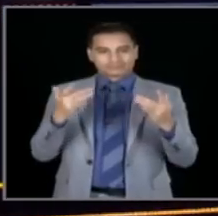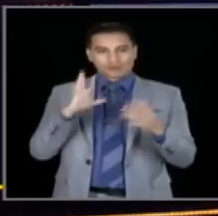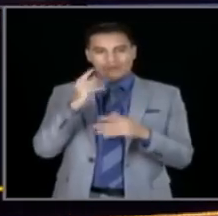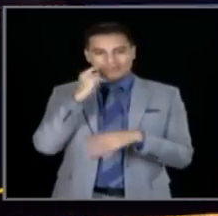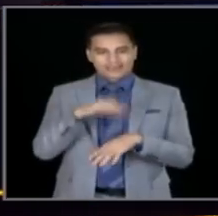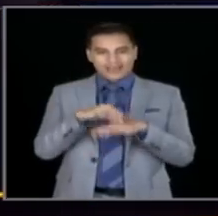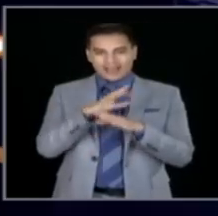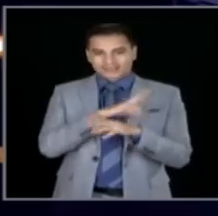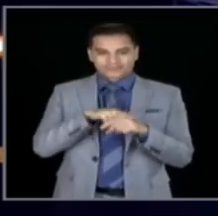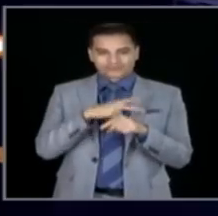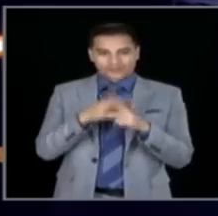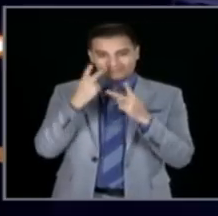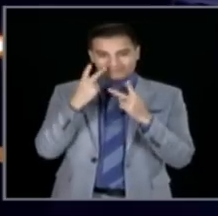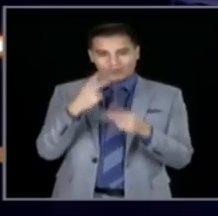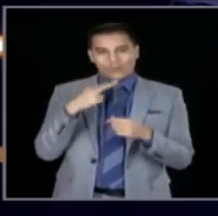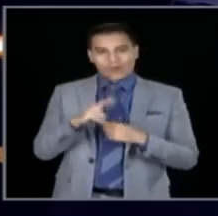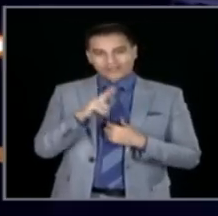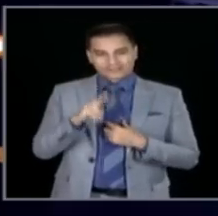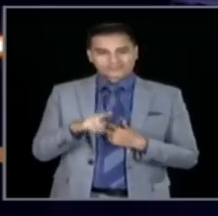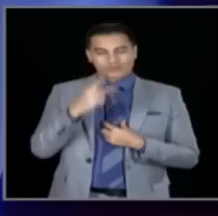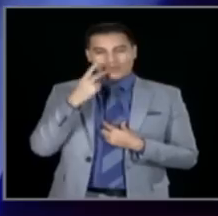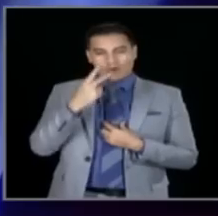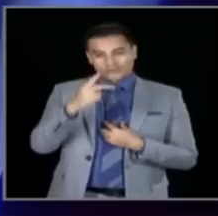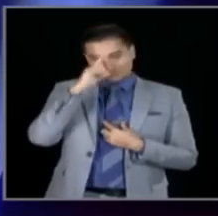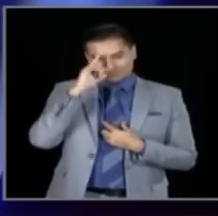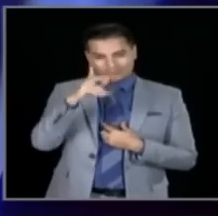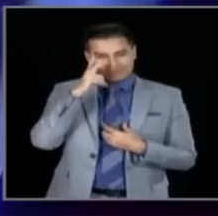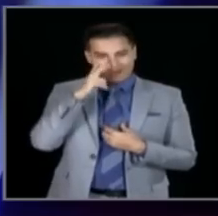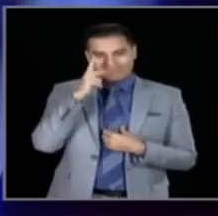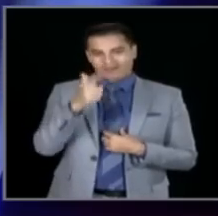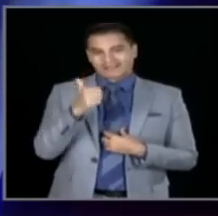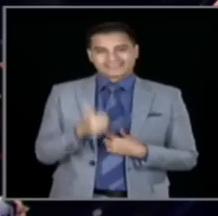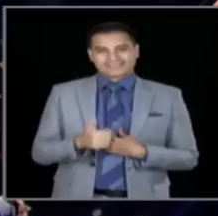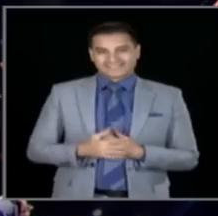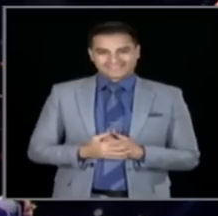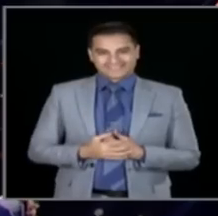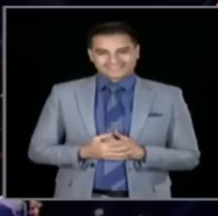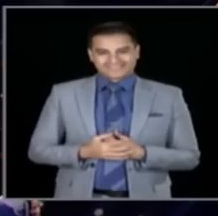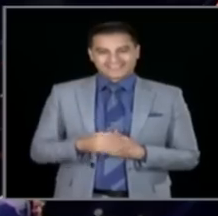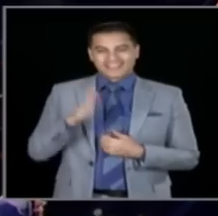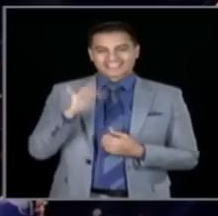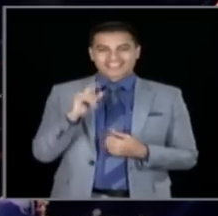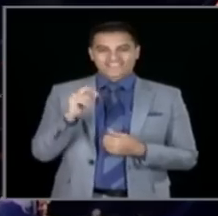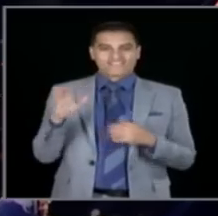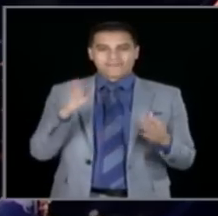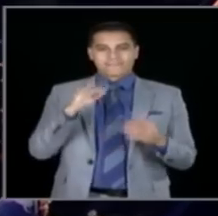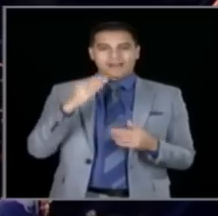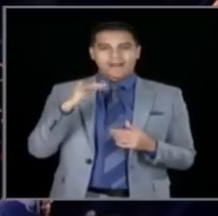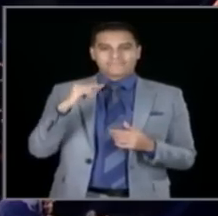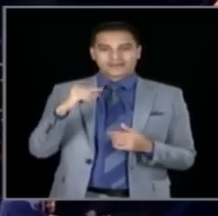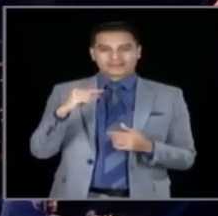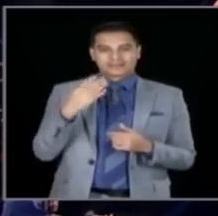الساده المشاهدين، وهسألك وهنشوف اخبارك ايه. سيف